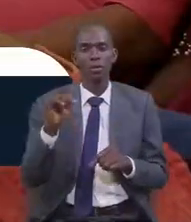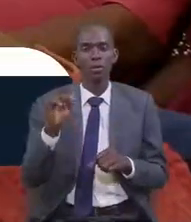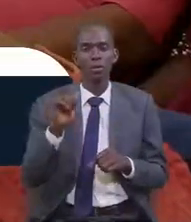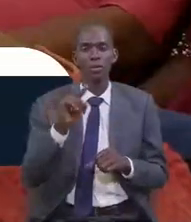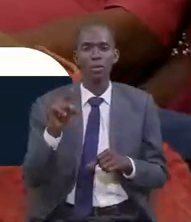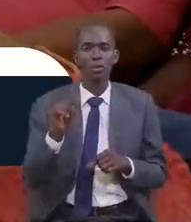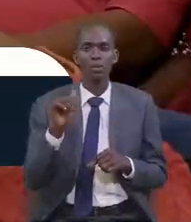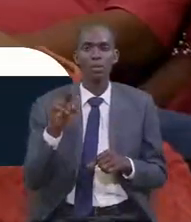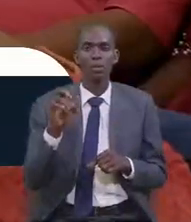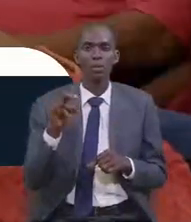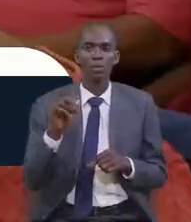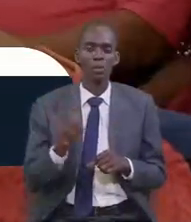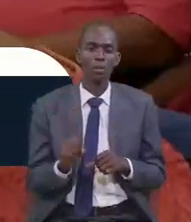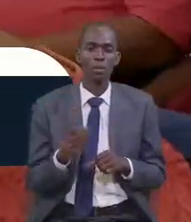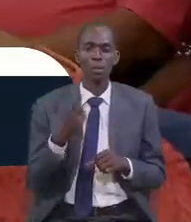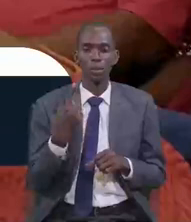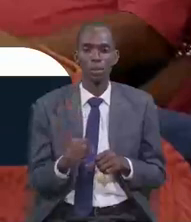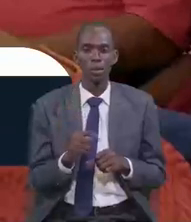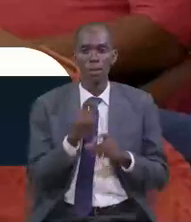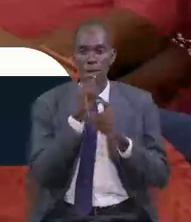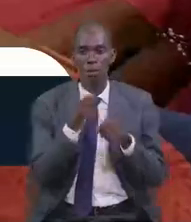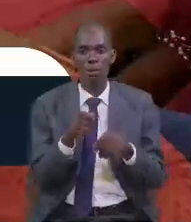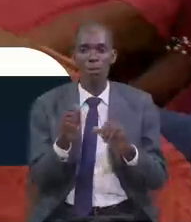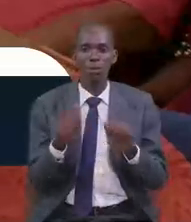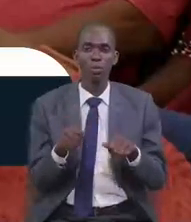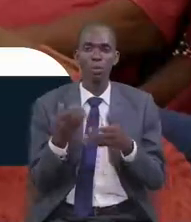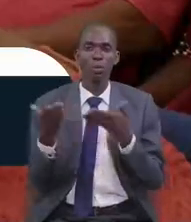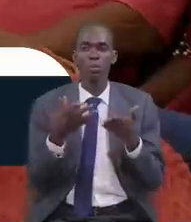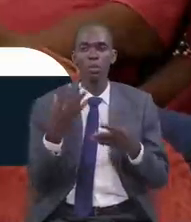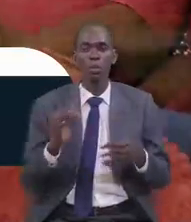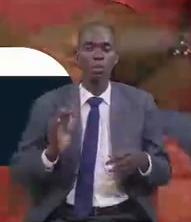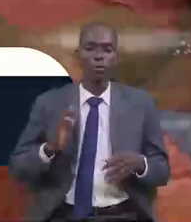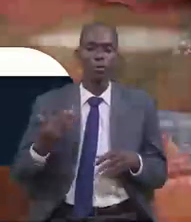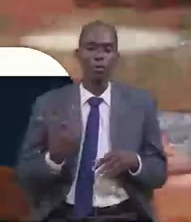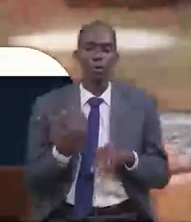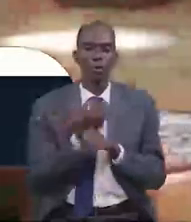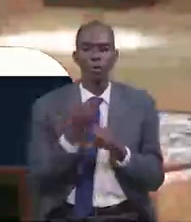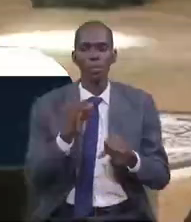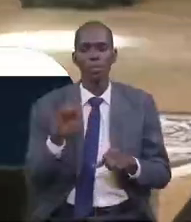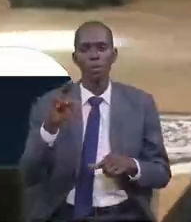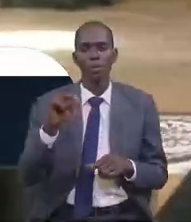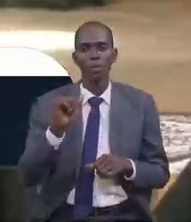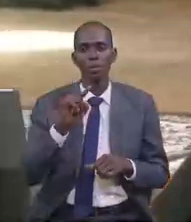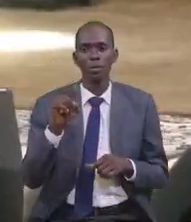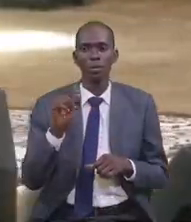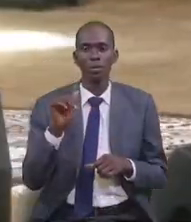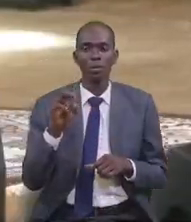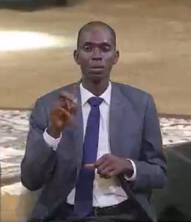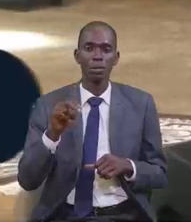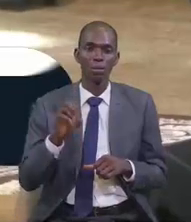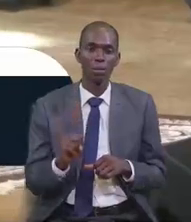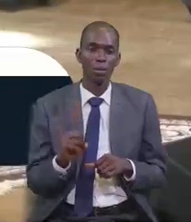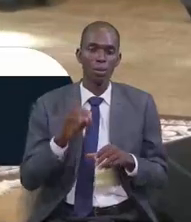âmes. Le service récompensé des Nazaréens qui gagnent les âmes. Jean